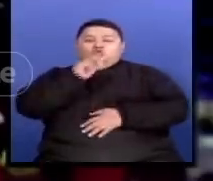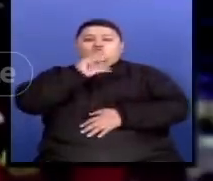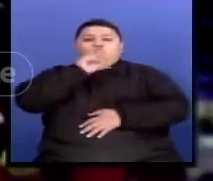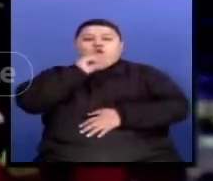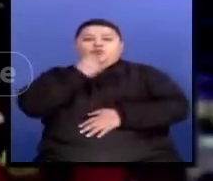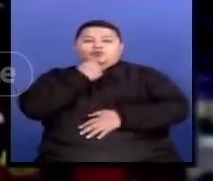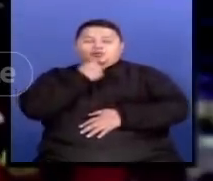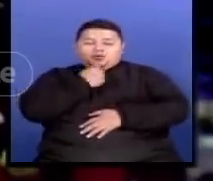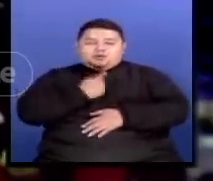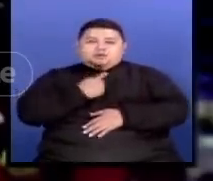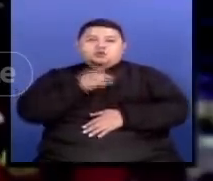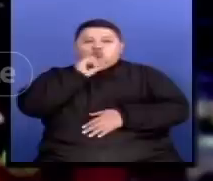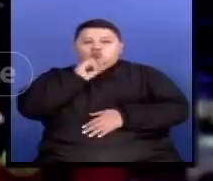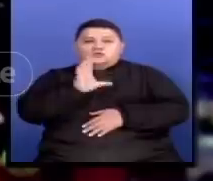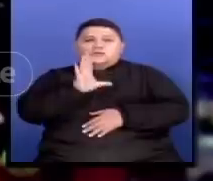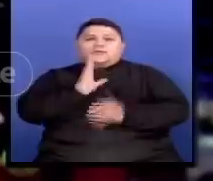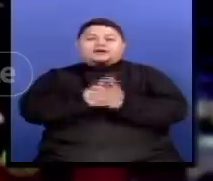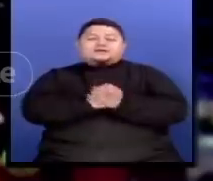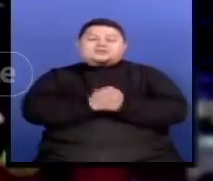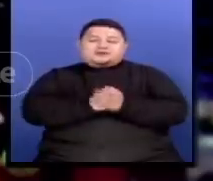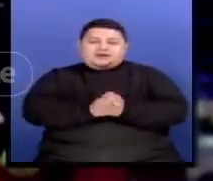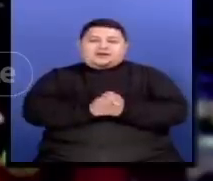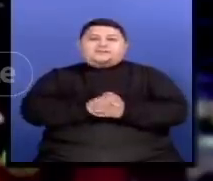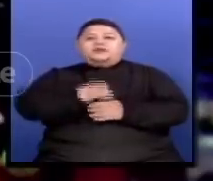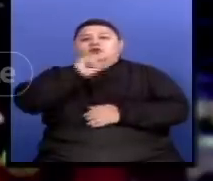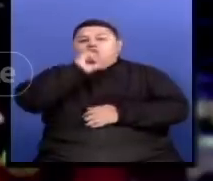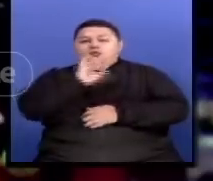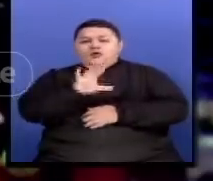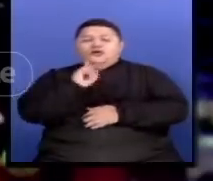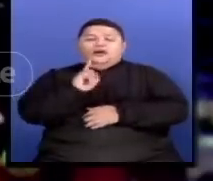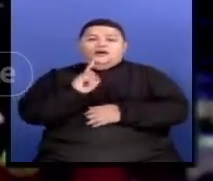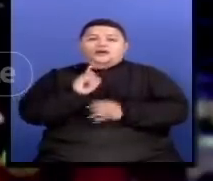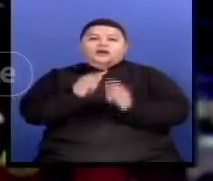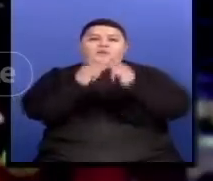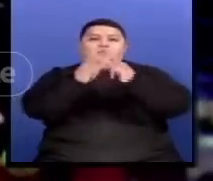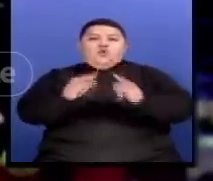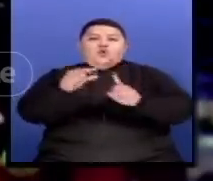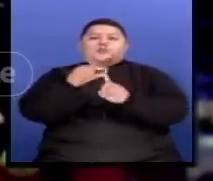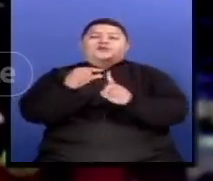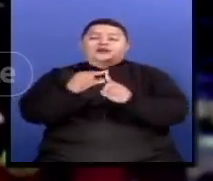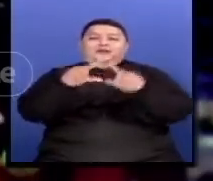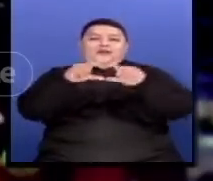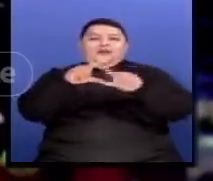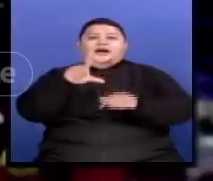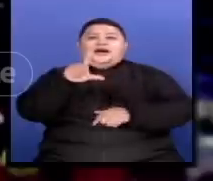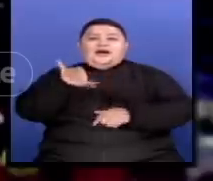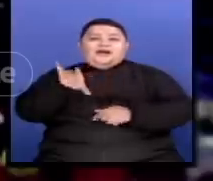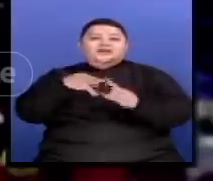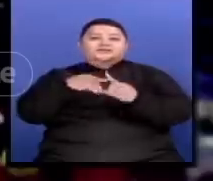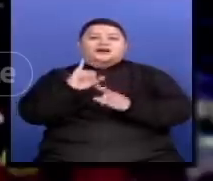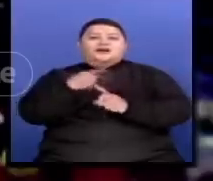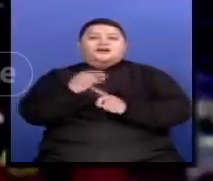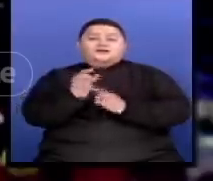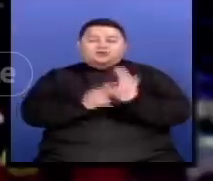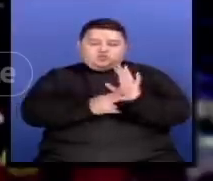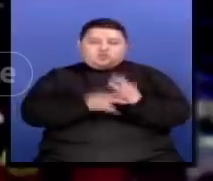membahas masalah ucapan salam yang dipraktikkan Pondok Pesantren Al-Zaitun. Menurut Wakil Presiden, ketenangan perlu